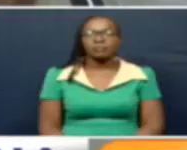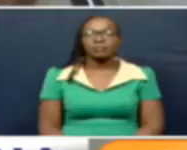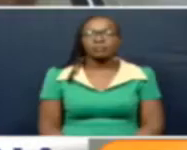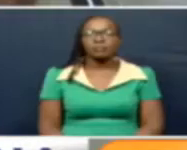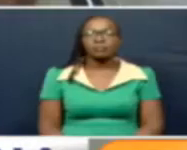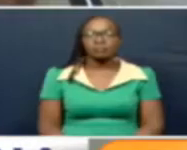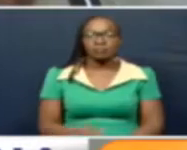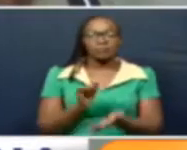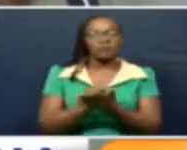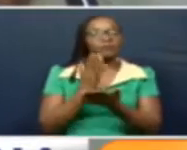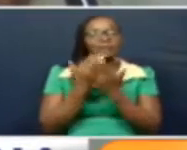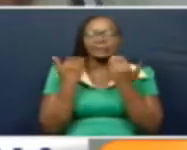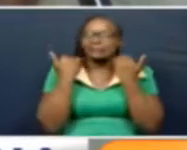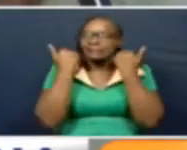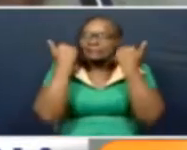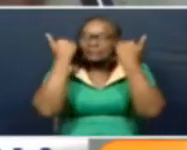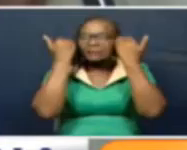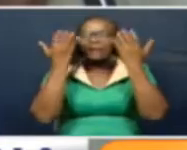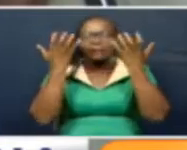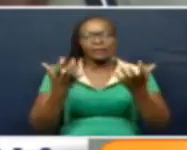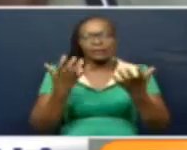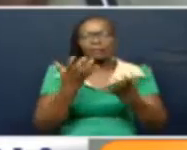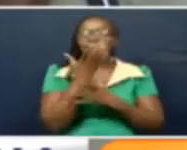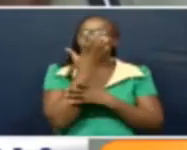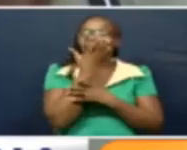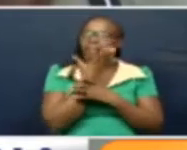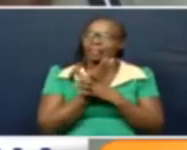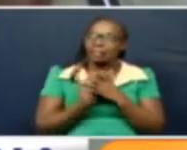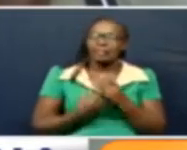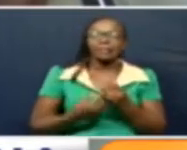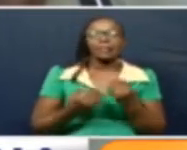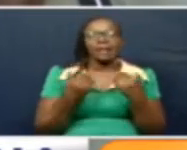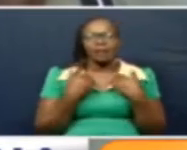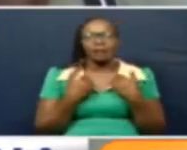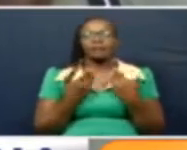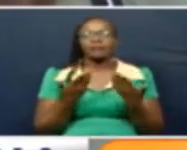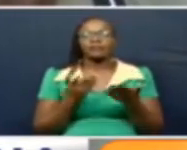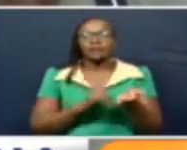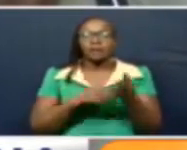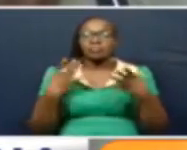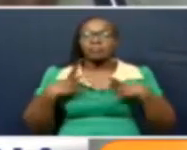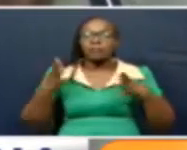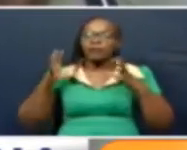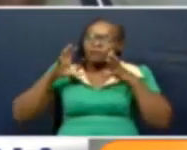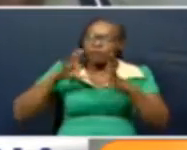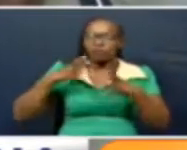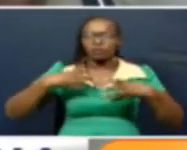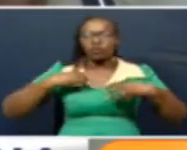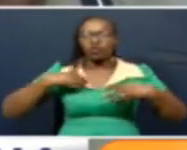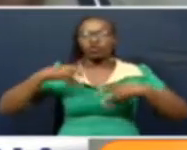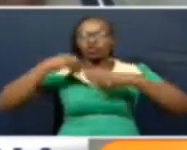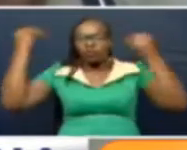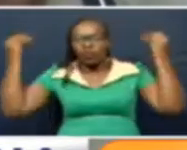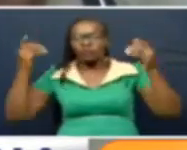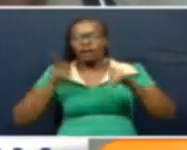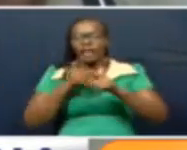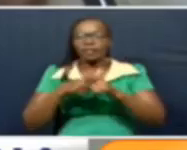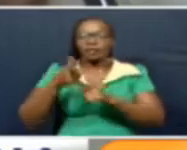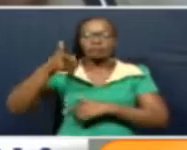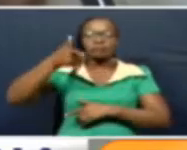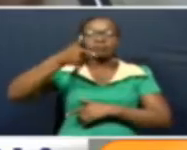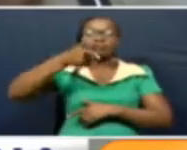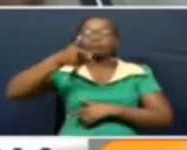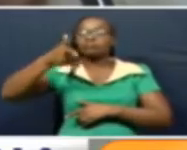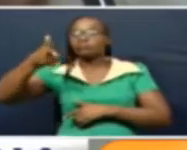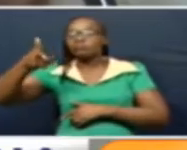real trauma. I organizing. When people strip you and take videos under their